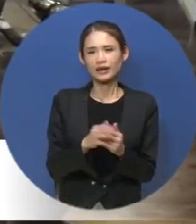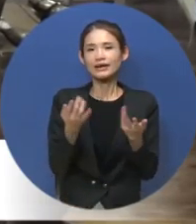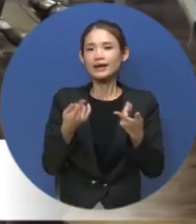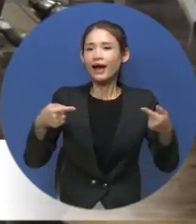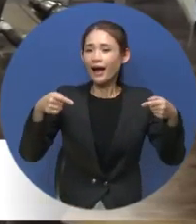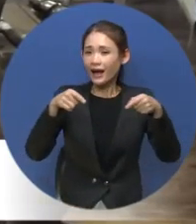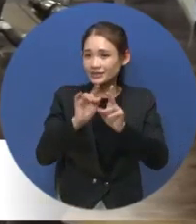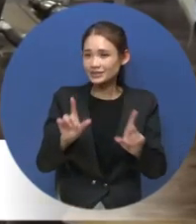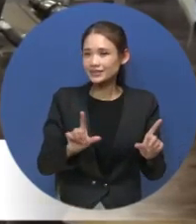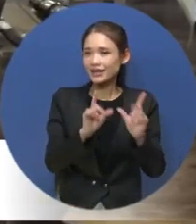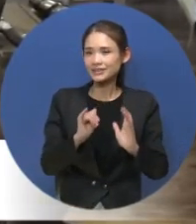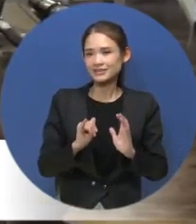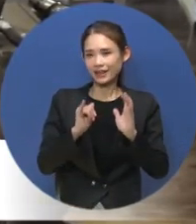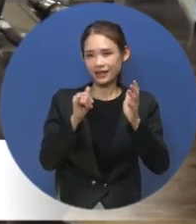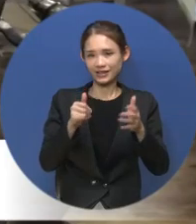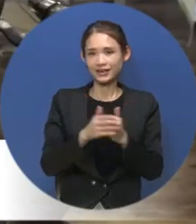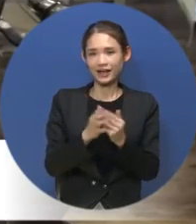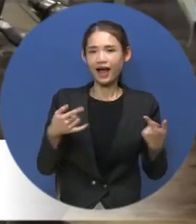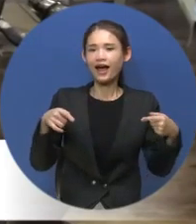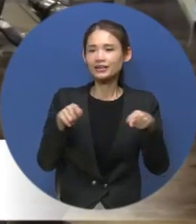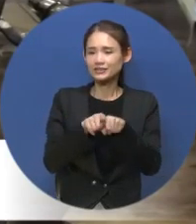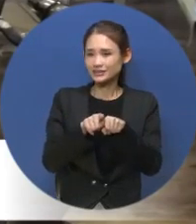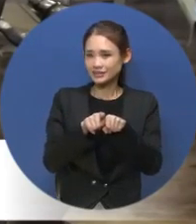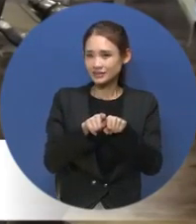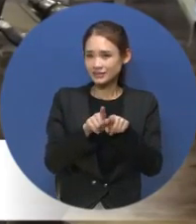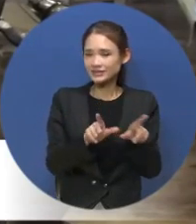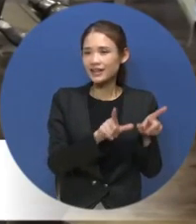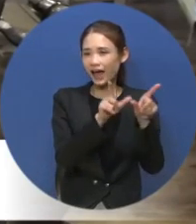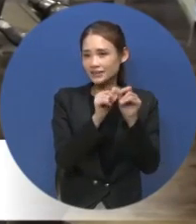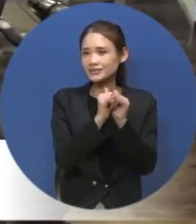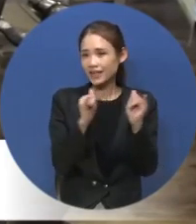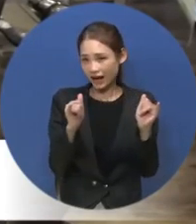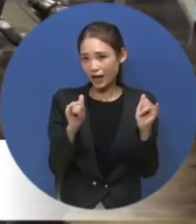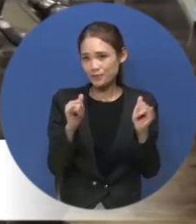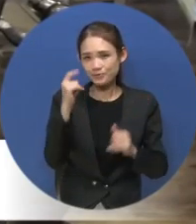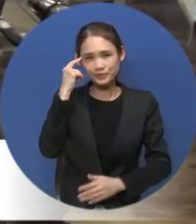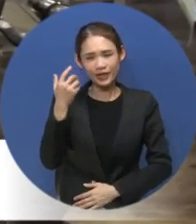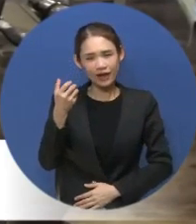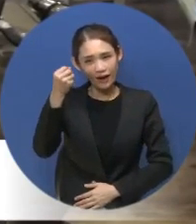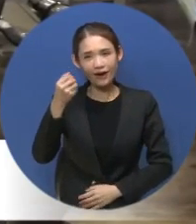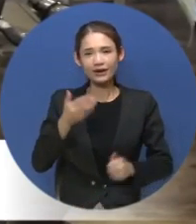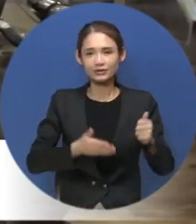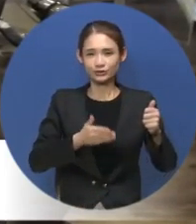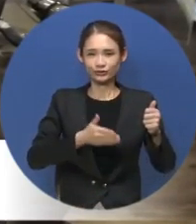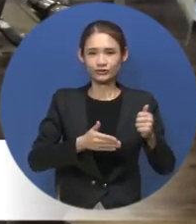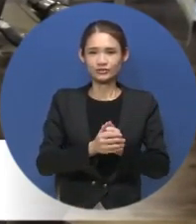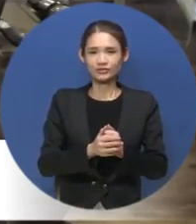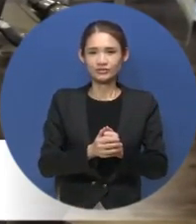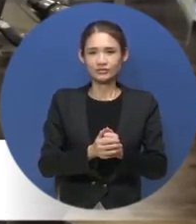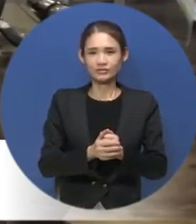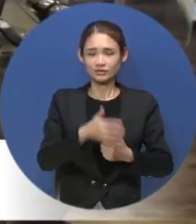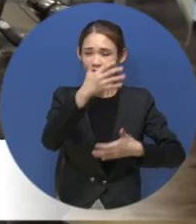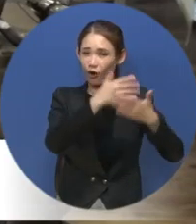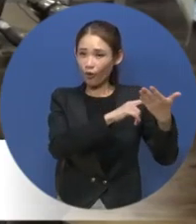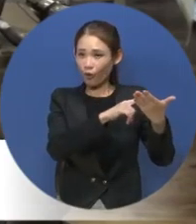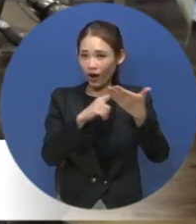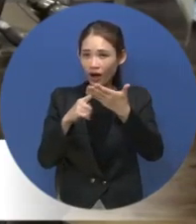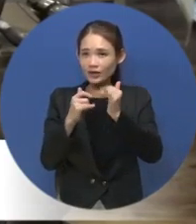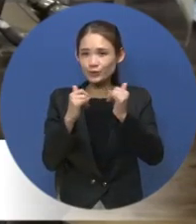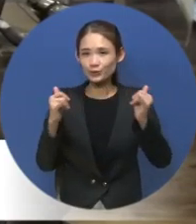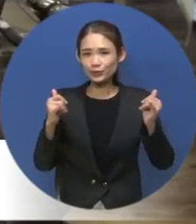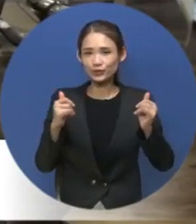나눴습니다. 너무 우리를 그렇게 뚫어지게 쳐다보지 마시고 동종의